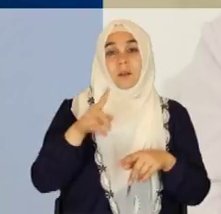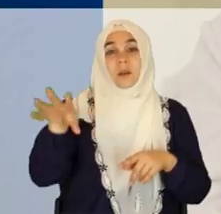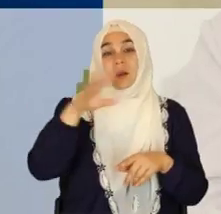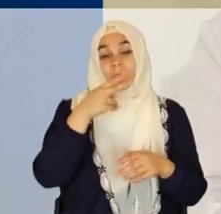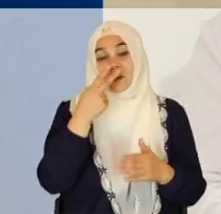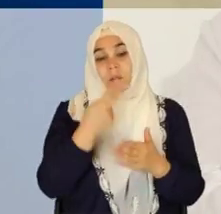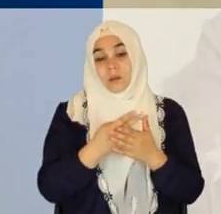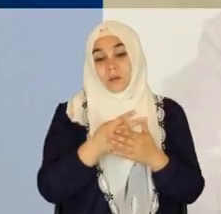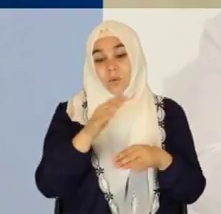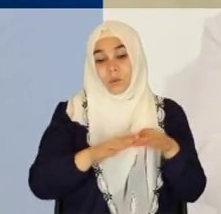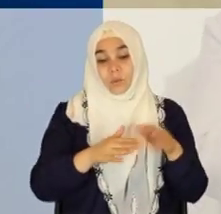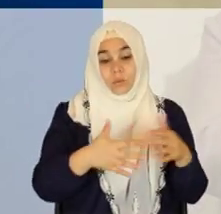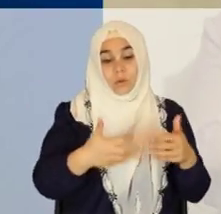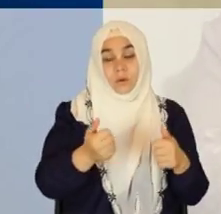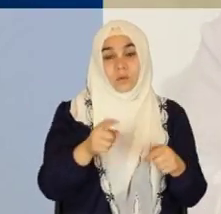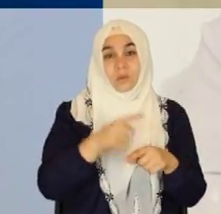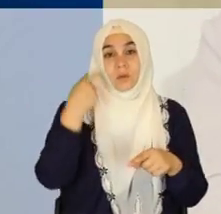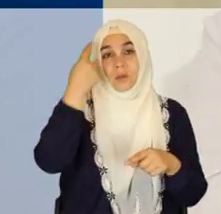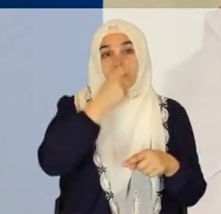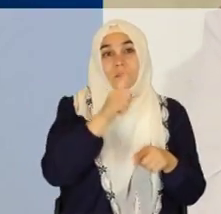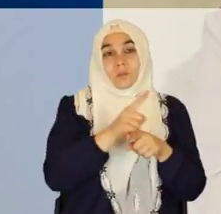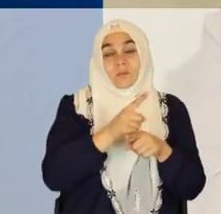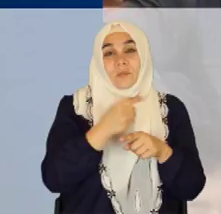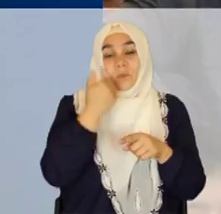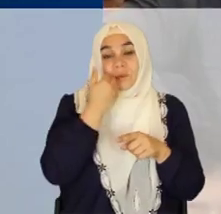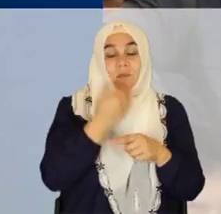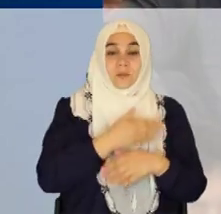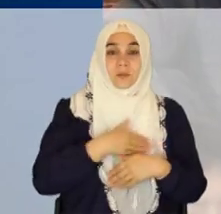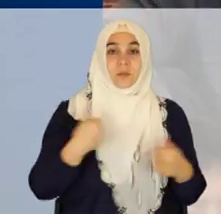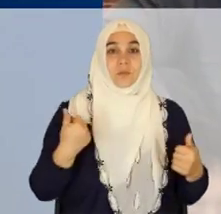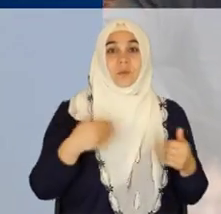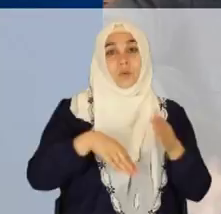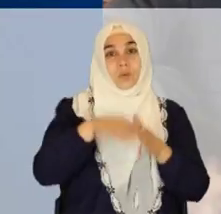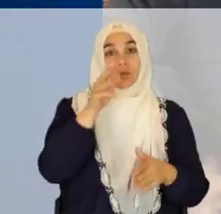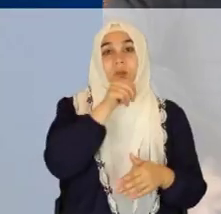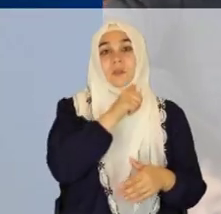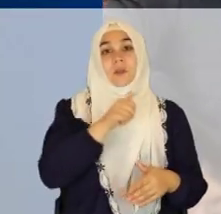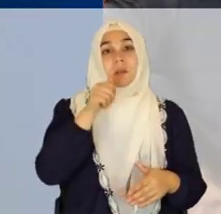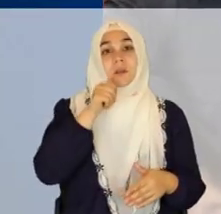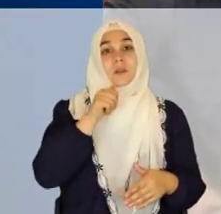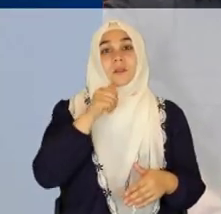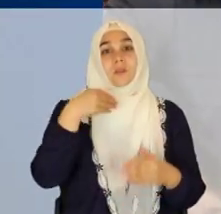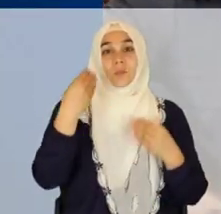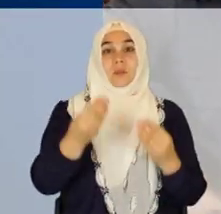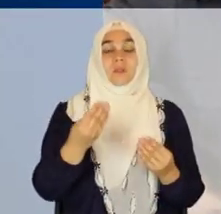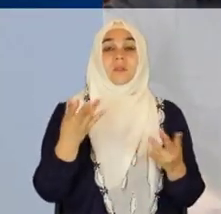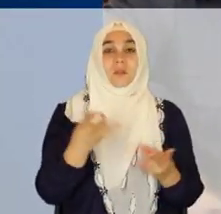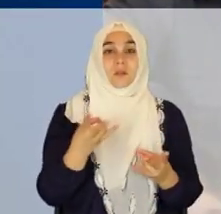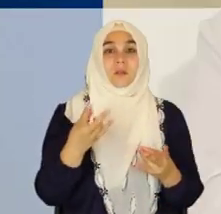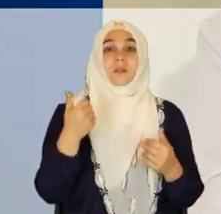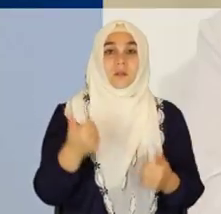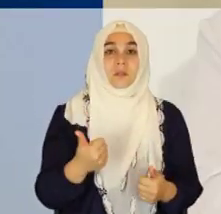xodimlarimnimi? Qo'limdan olib o'shularning yuzini sarg'ayishini xohlamayman. Yuragim chidamaydi shunga.